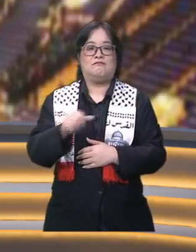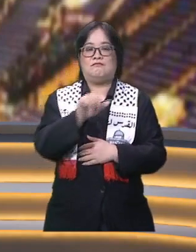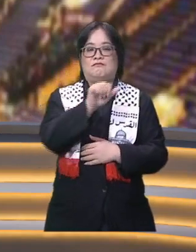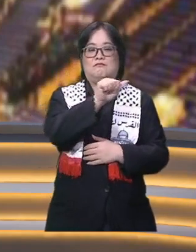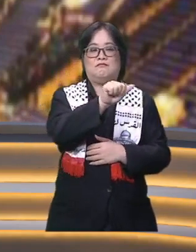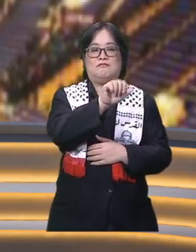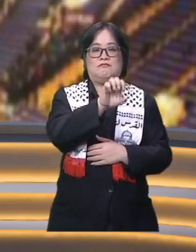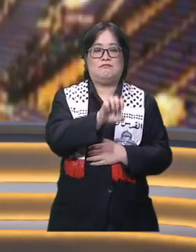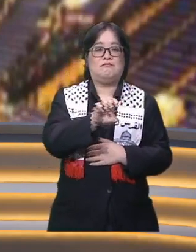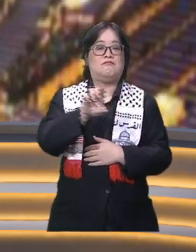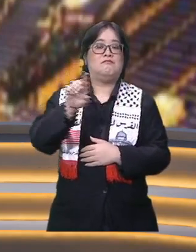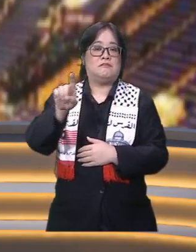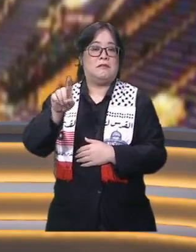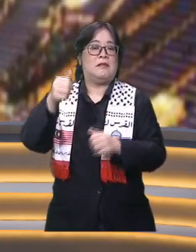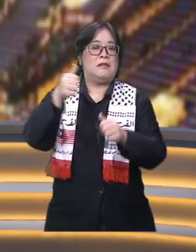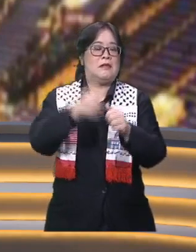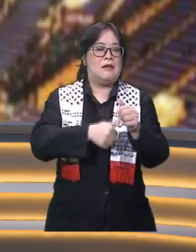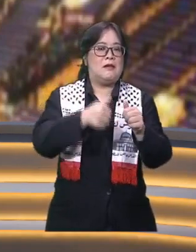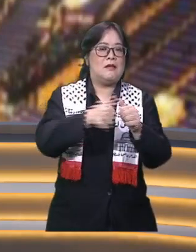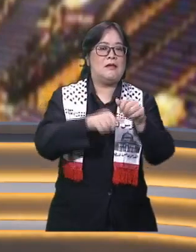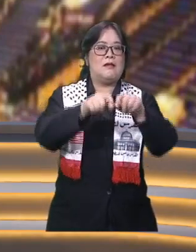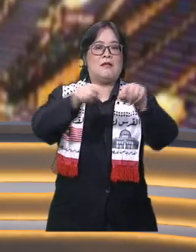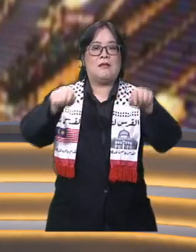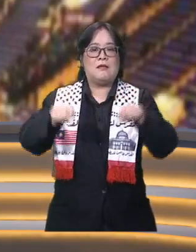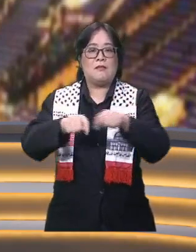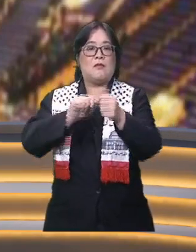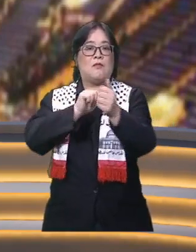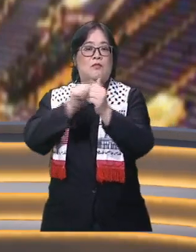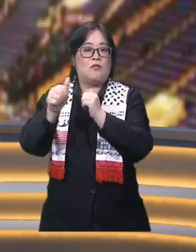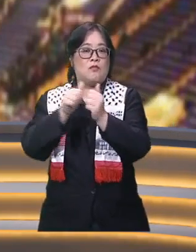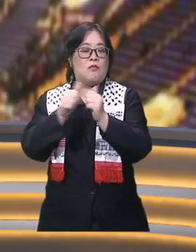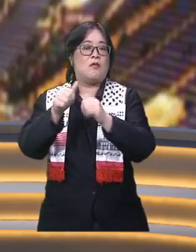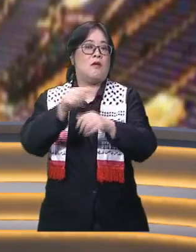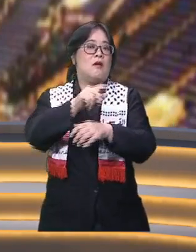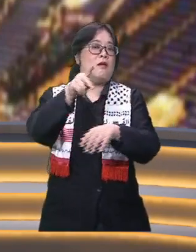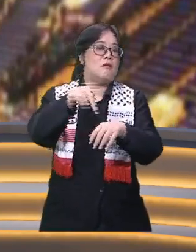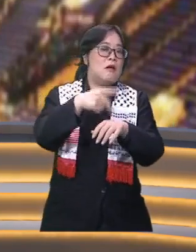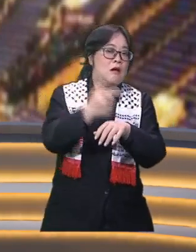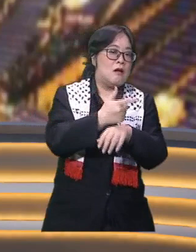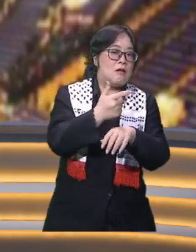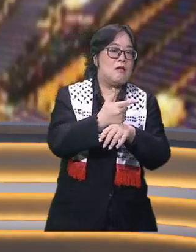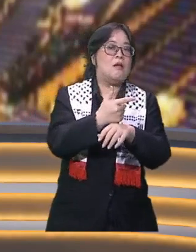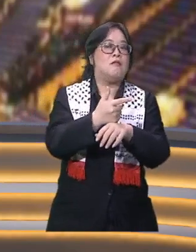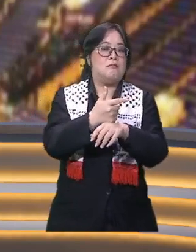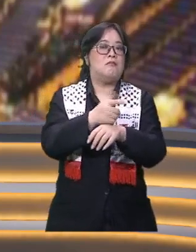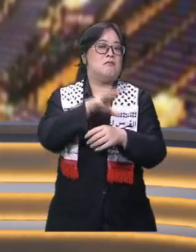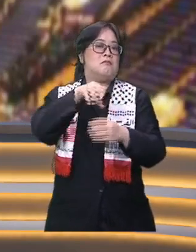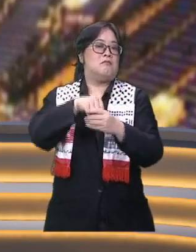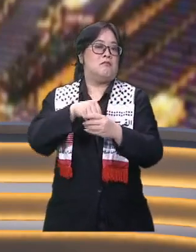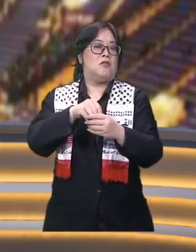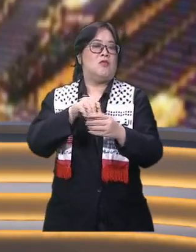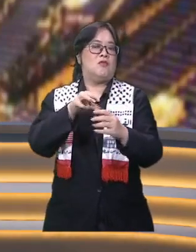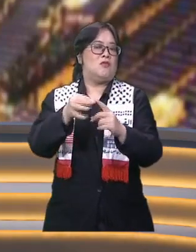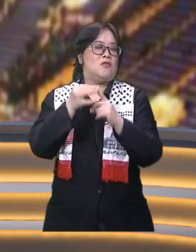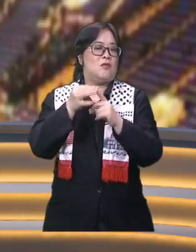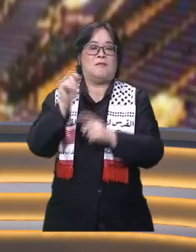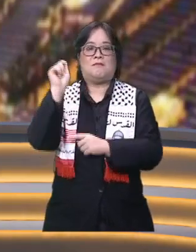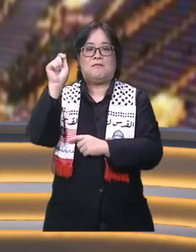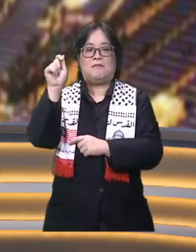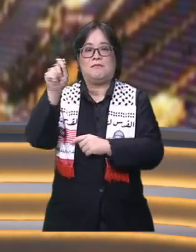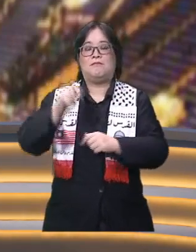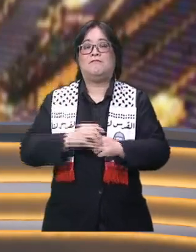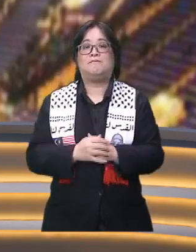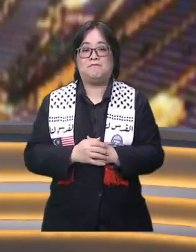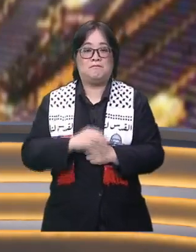peranti defibrillator luaran automatik AED di setiap premis yang dijadikan pusat latihan atlet, terutamanya membabitkan